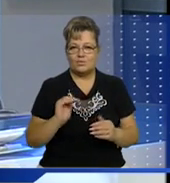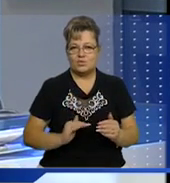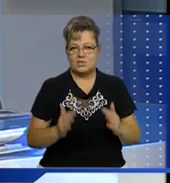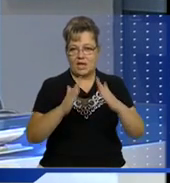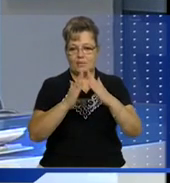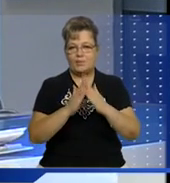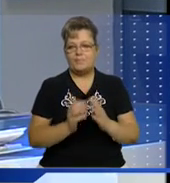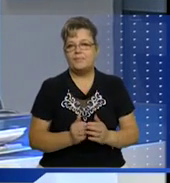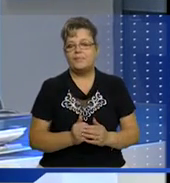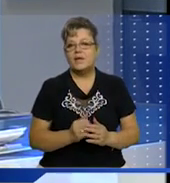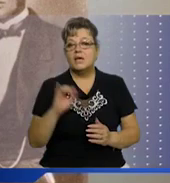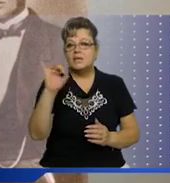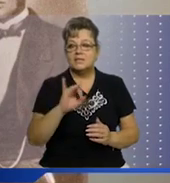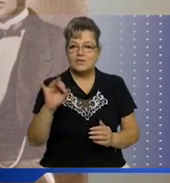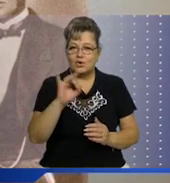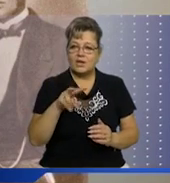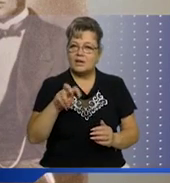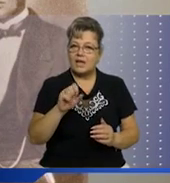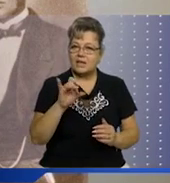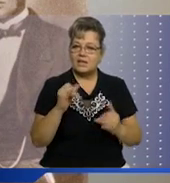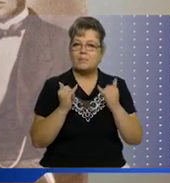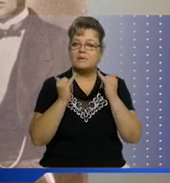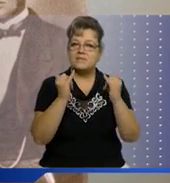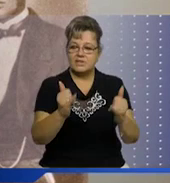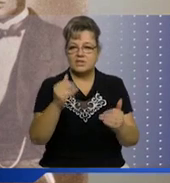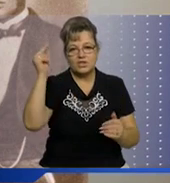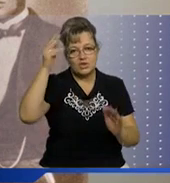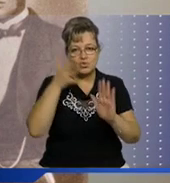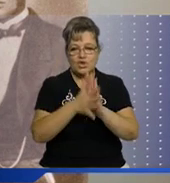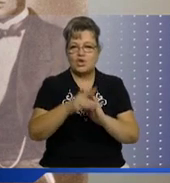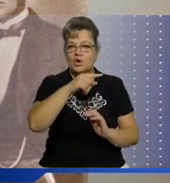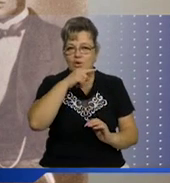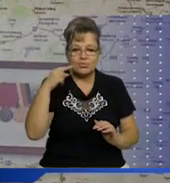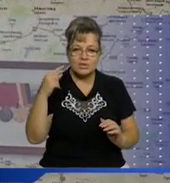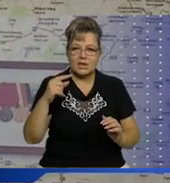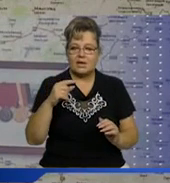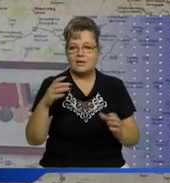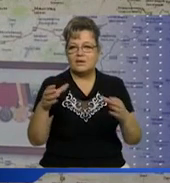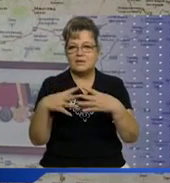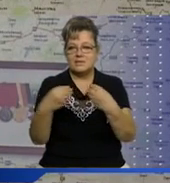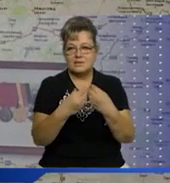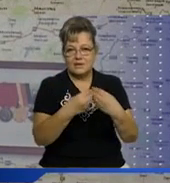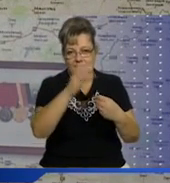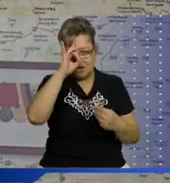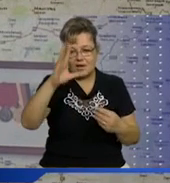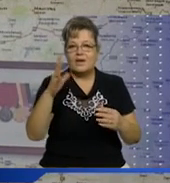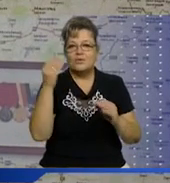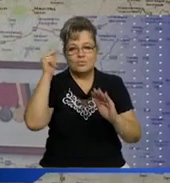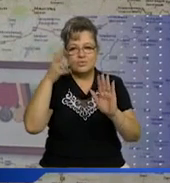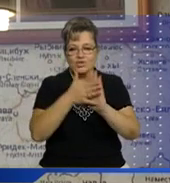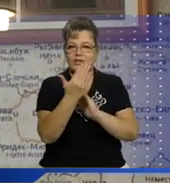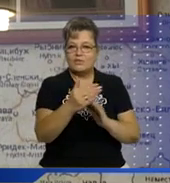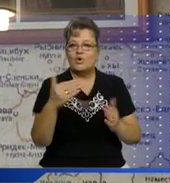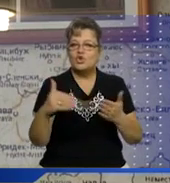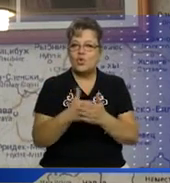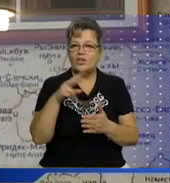на реконструкцию старой усадьбы. Историк Александр Лакиер посвятил свою жизнь изучению русской геральдики. Теперь жизнь его